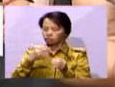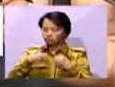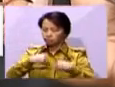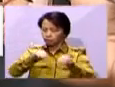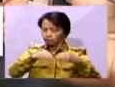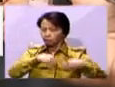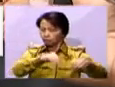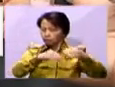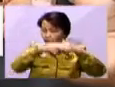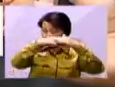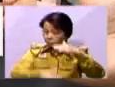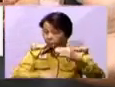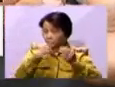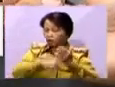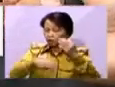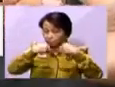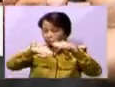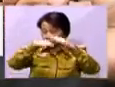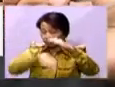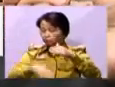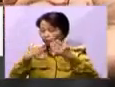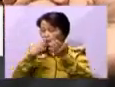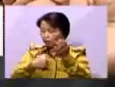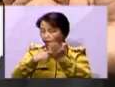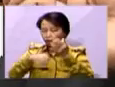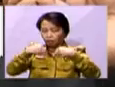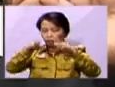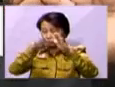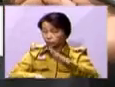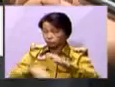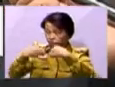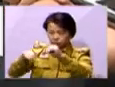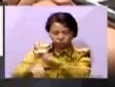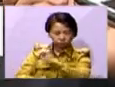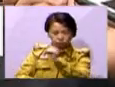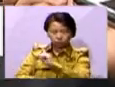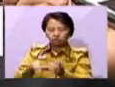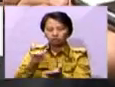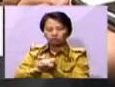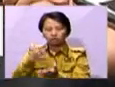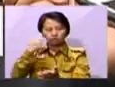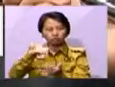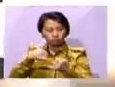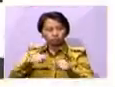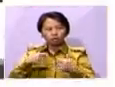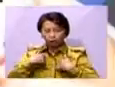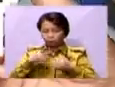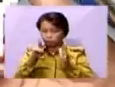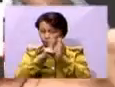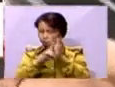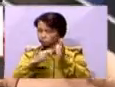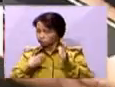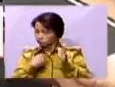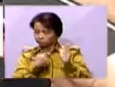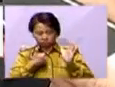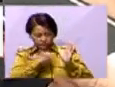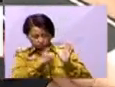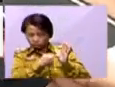we sell at below prices, below market prices, and under those circumstances, there are rules in place. This